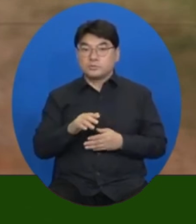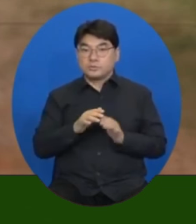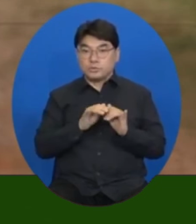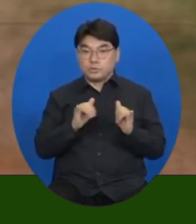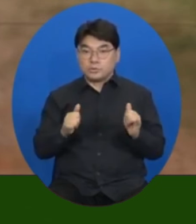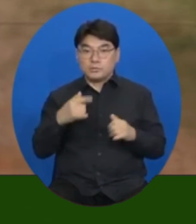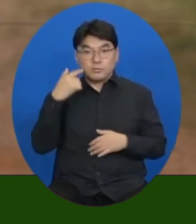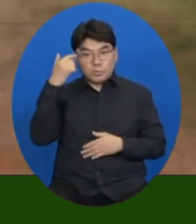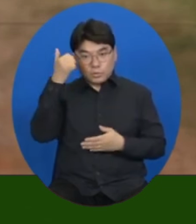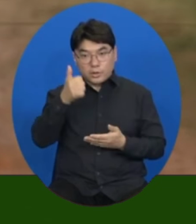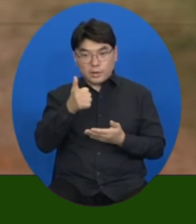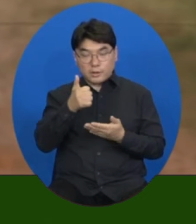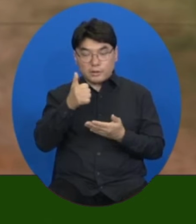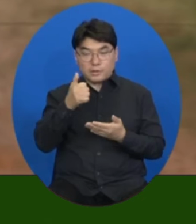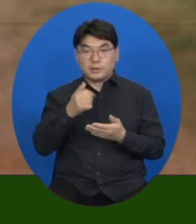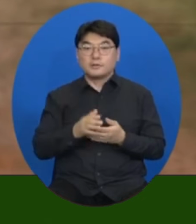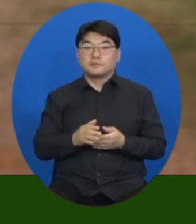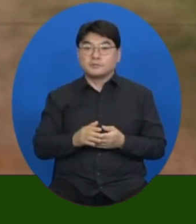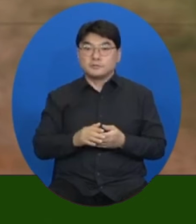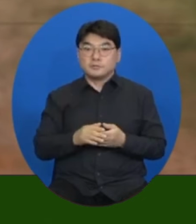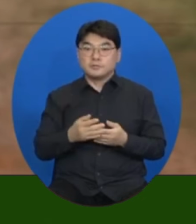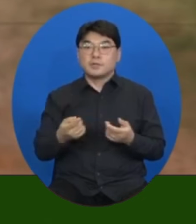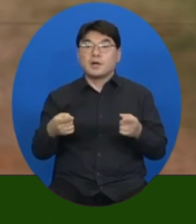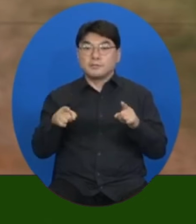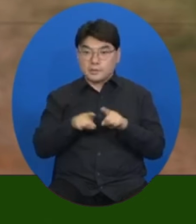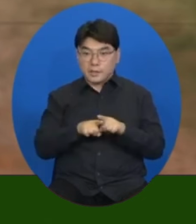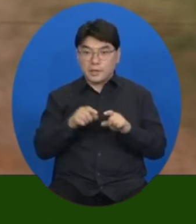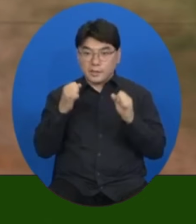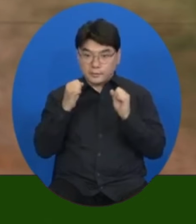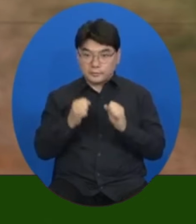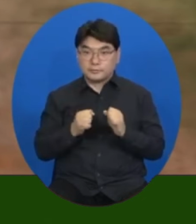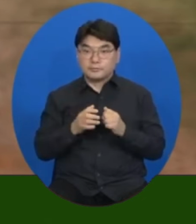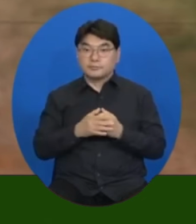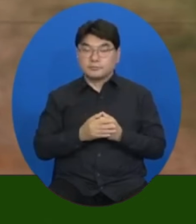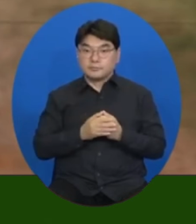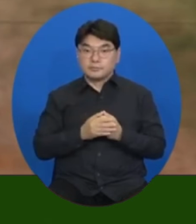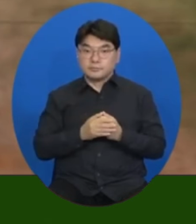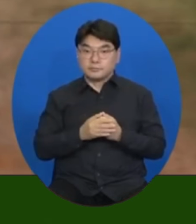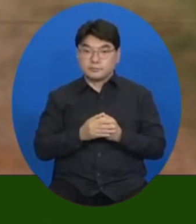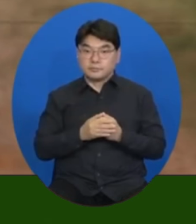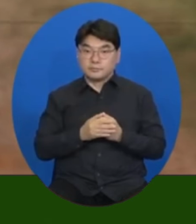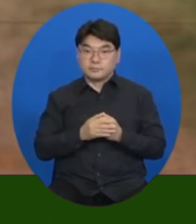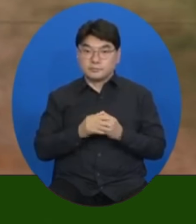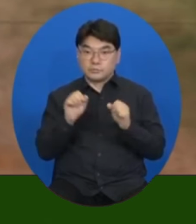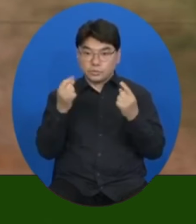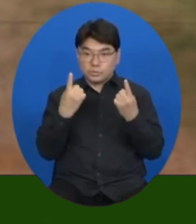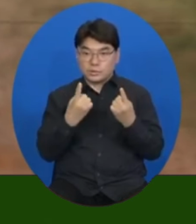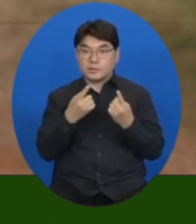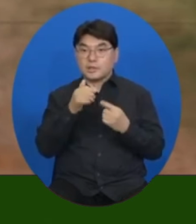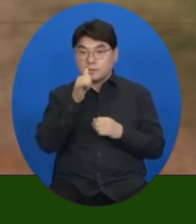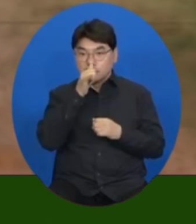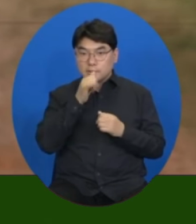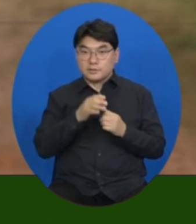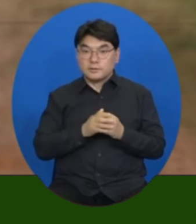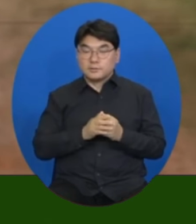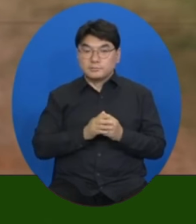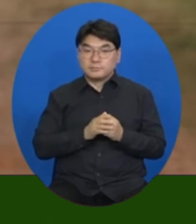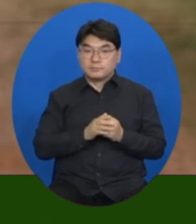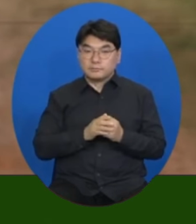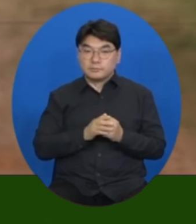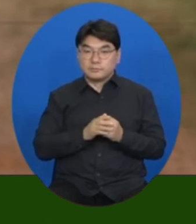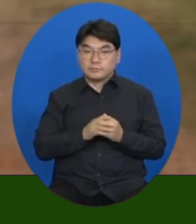목회자인 어떤 분께서 기도를 합니다 하원 미국 원에는 뭐 기독교인들도 있지만